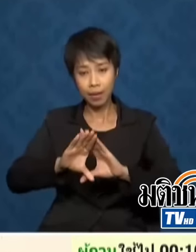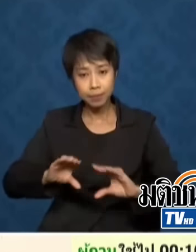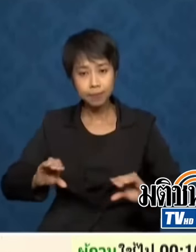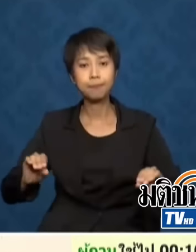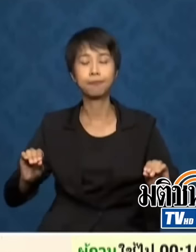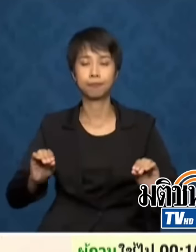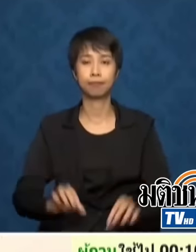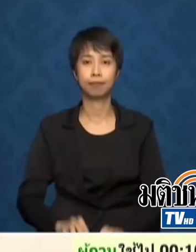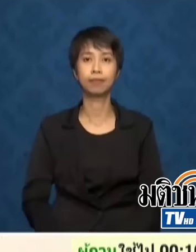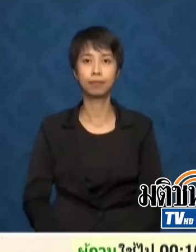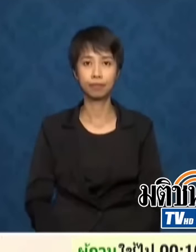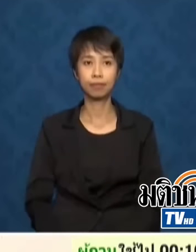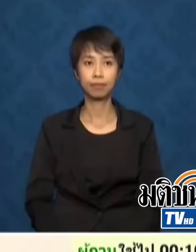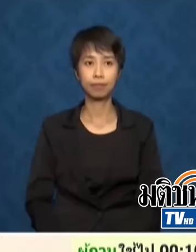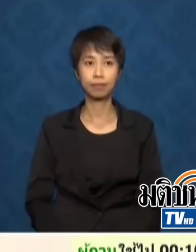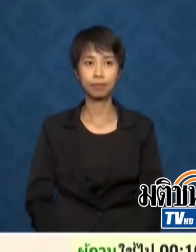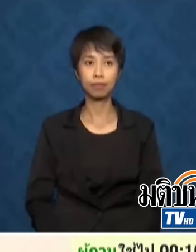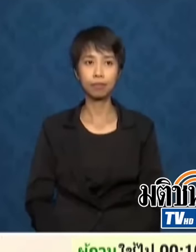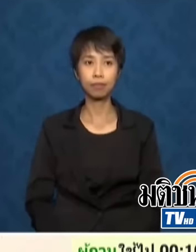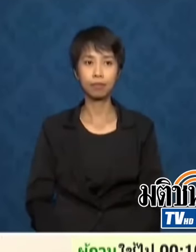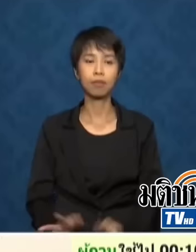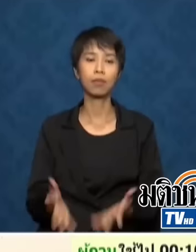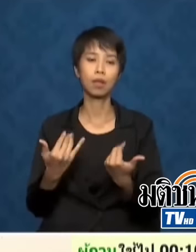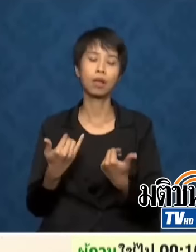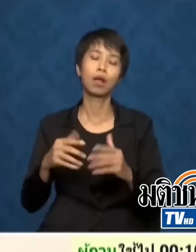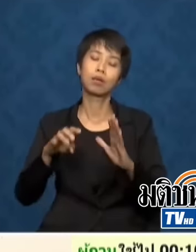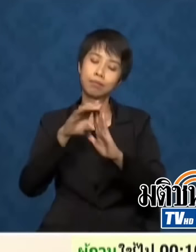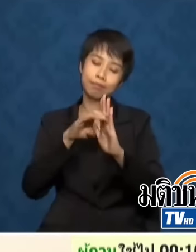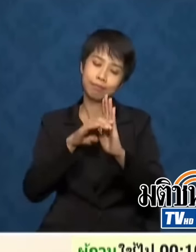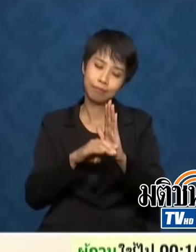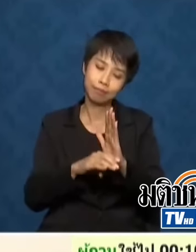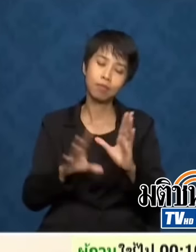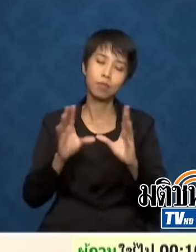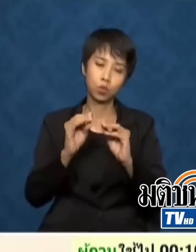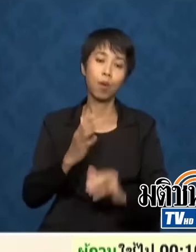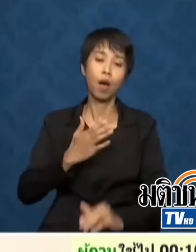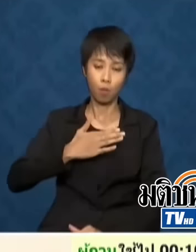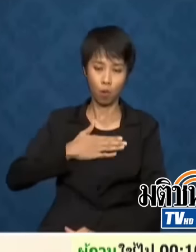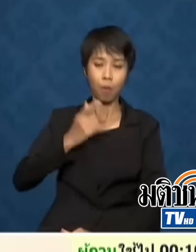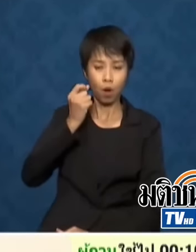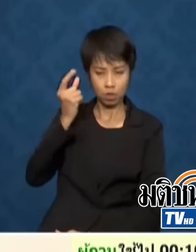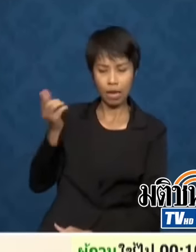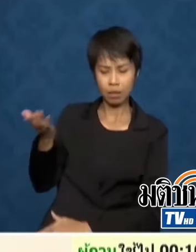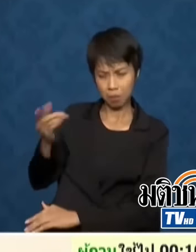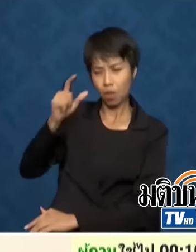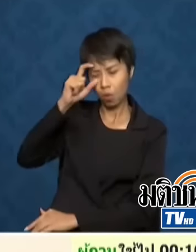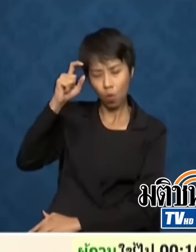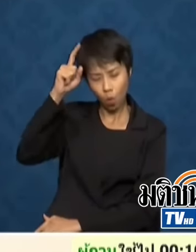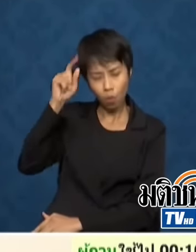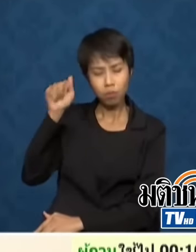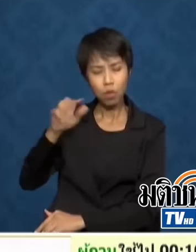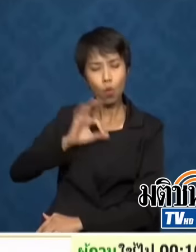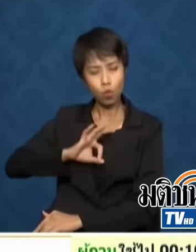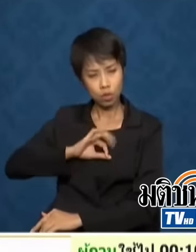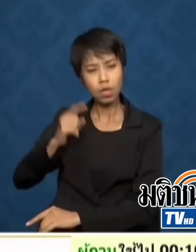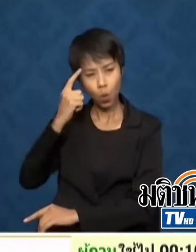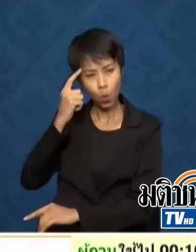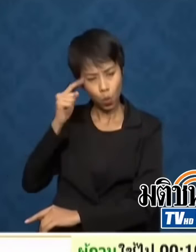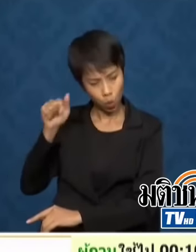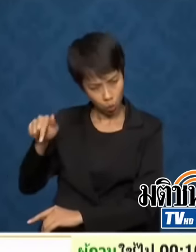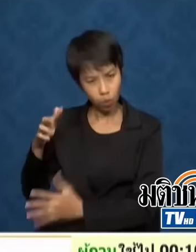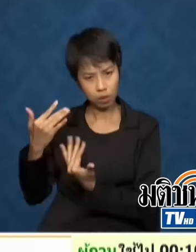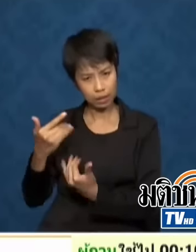นี้ก็มันดำเนินการประชุมมาโดยตลอดผมเข้าใจคุณรังสิมันดีครับผมเข้าใจท่านก็เป็นนักประชาธิปไต